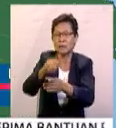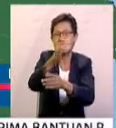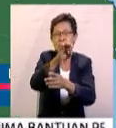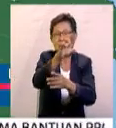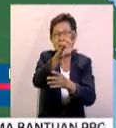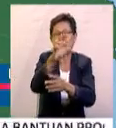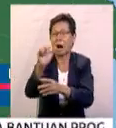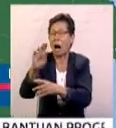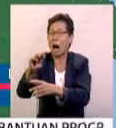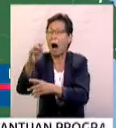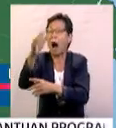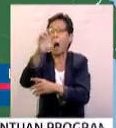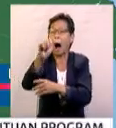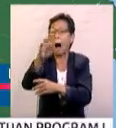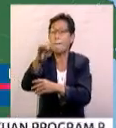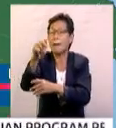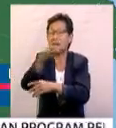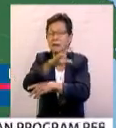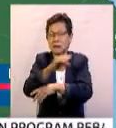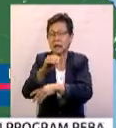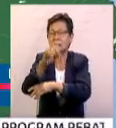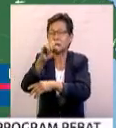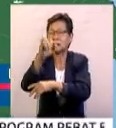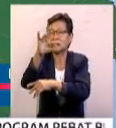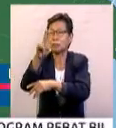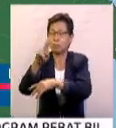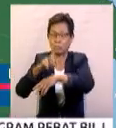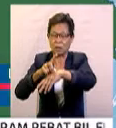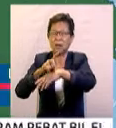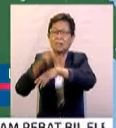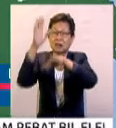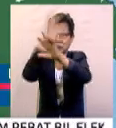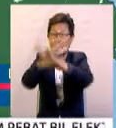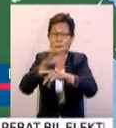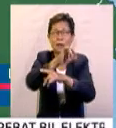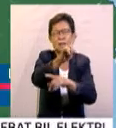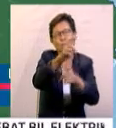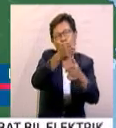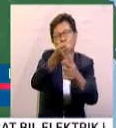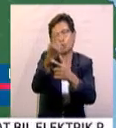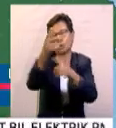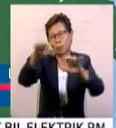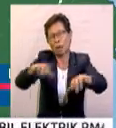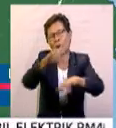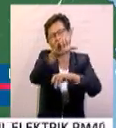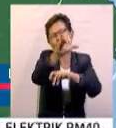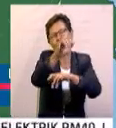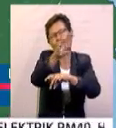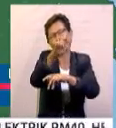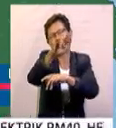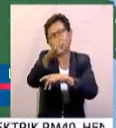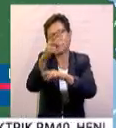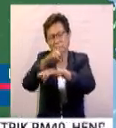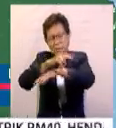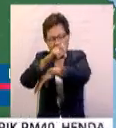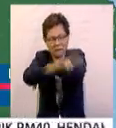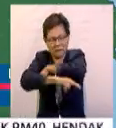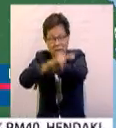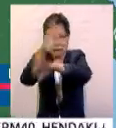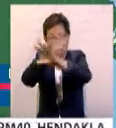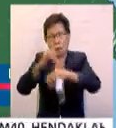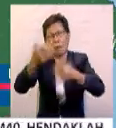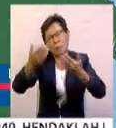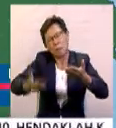Aman dan juga Sibu negeri Sarawak serta di satu dua tempat melibatkan bahagian Limbang negeri Sarawak yang dijangka